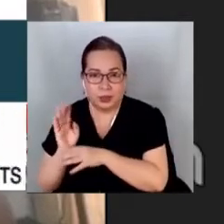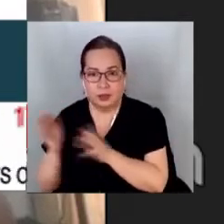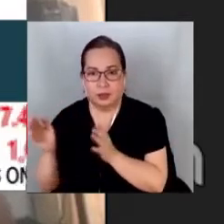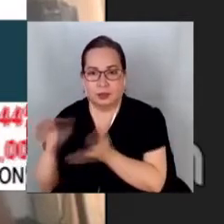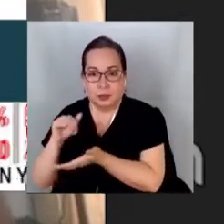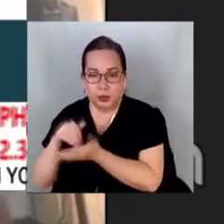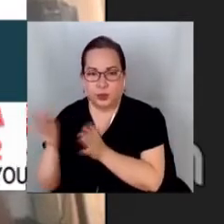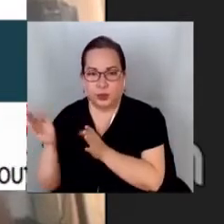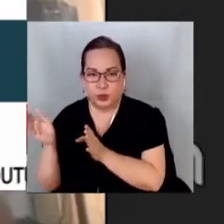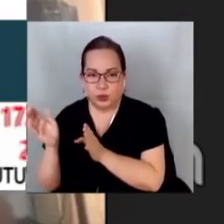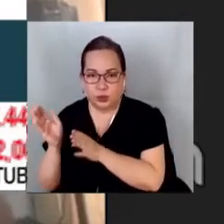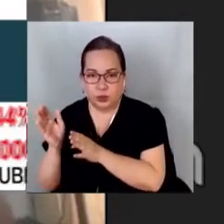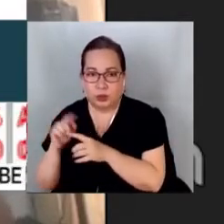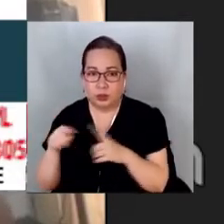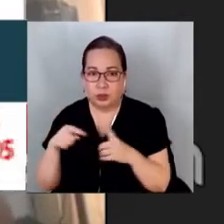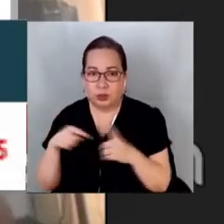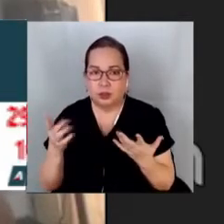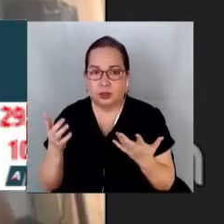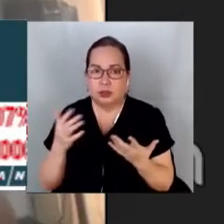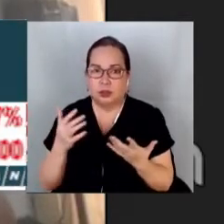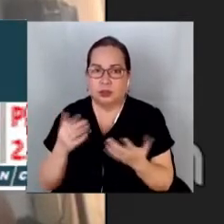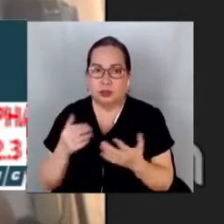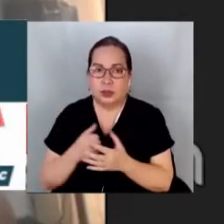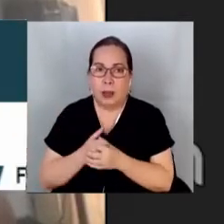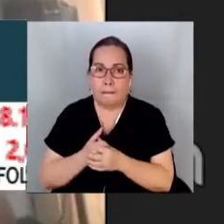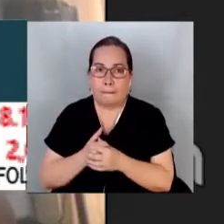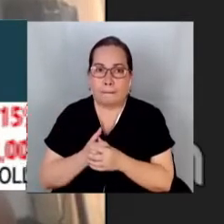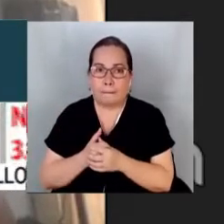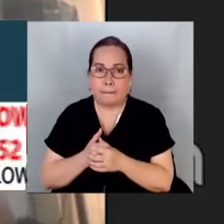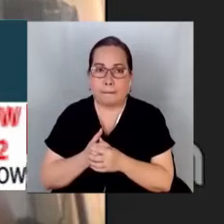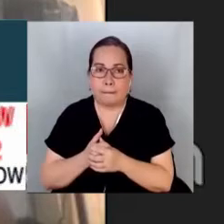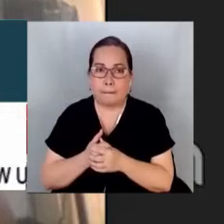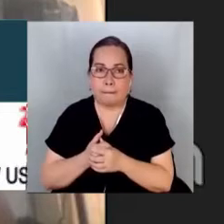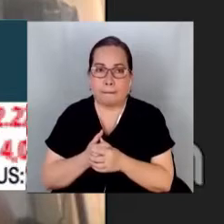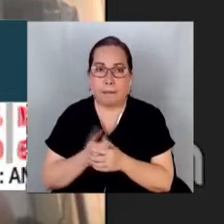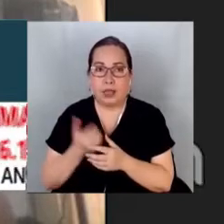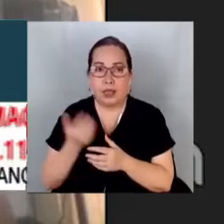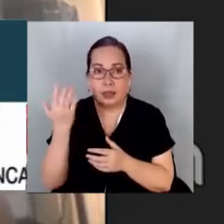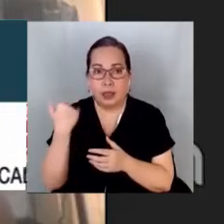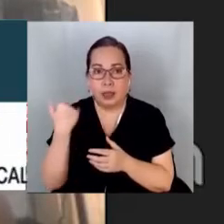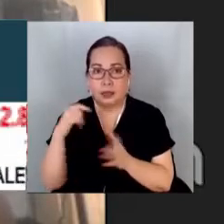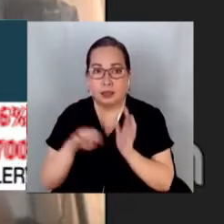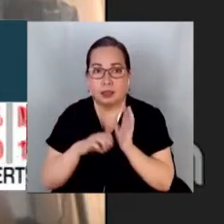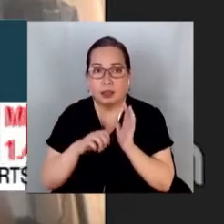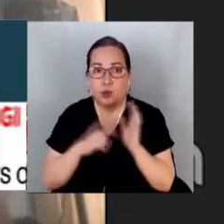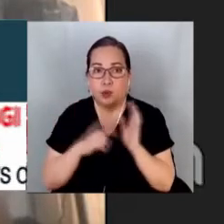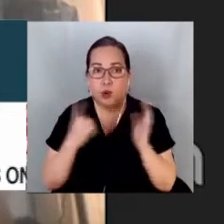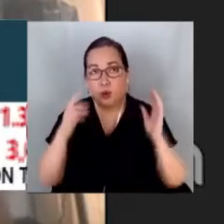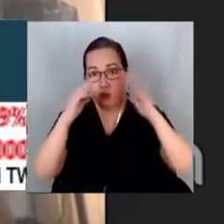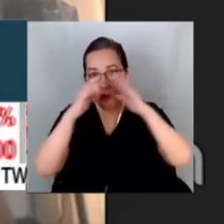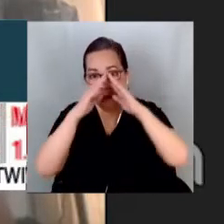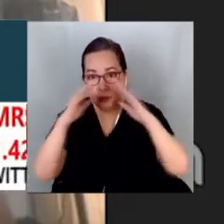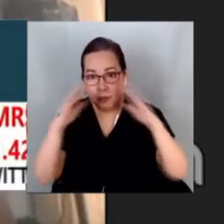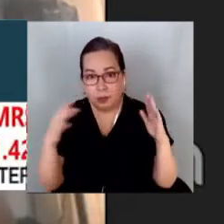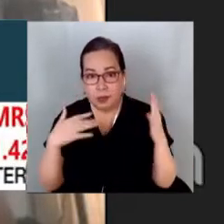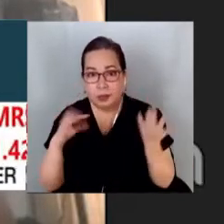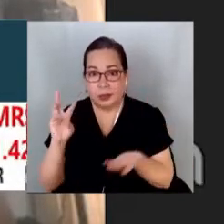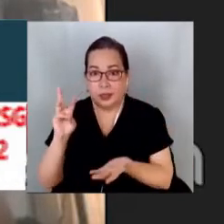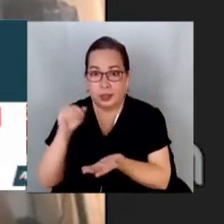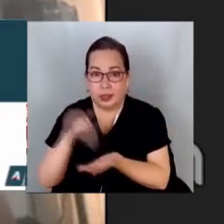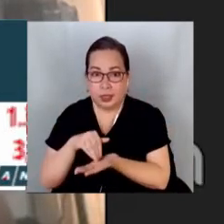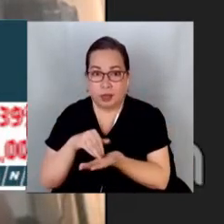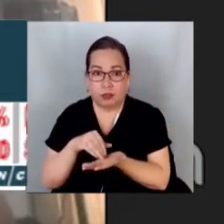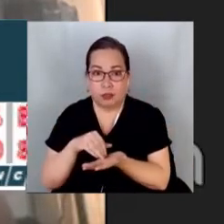dahil ang lalaki ng mga naglipatan. Dati yan, ang isang bahay, 6,000 ang laman. Ngayon, kung magpagawa ngayon